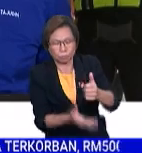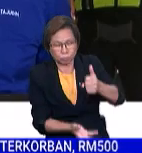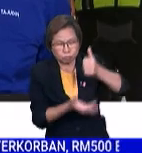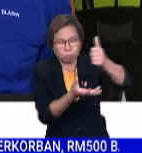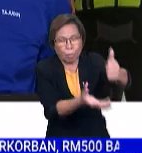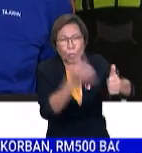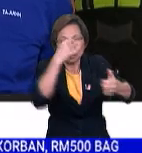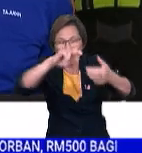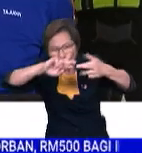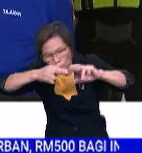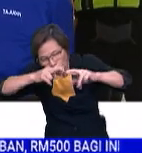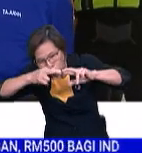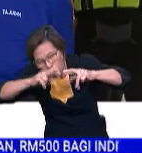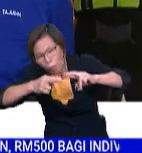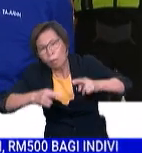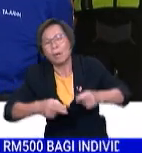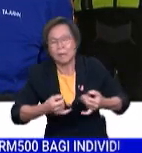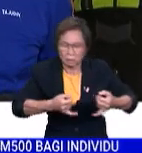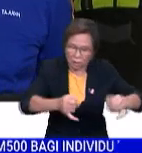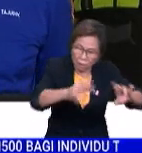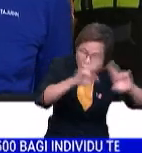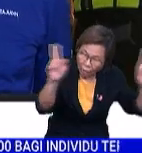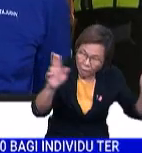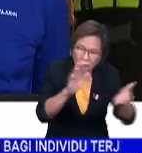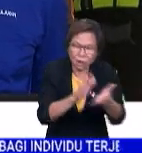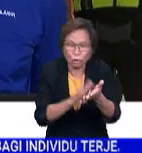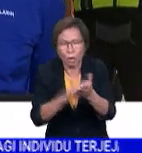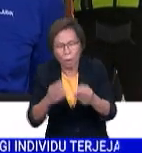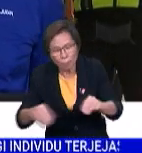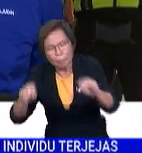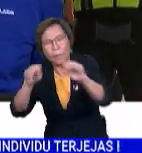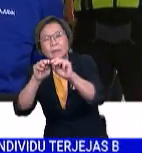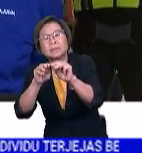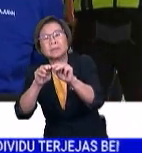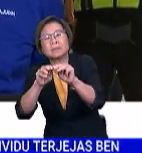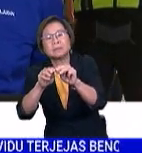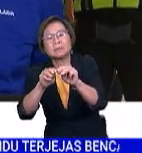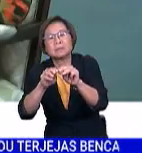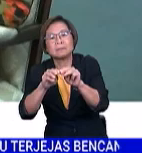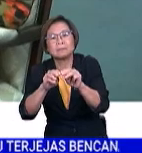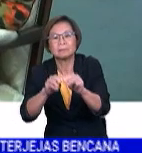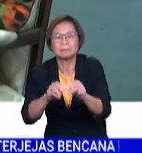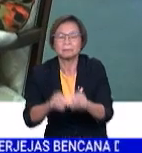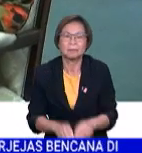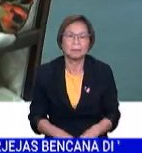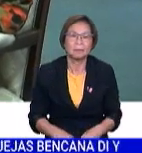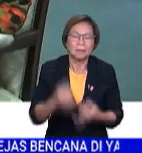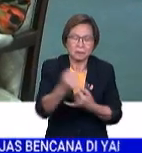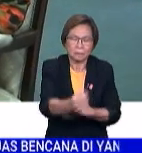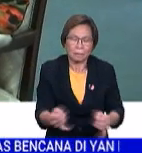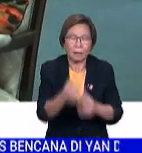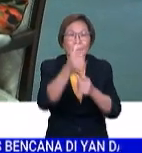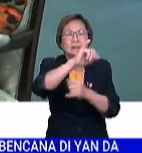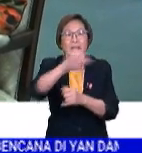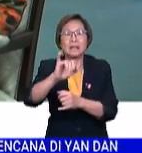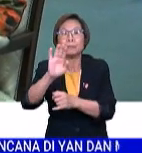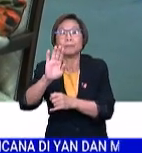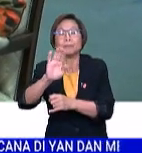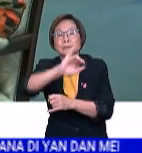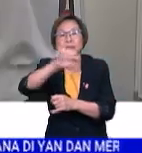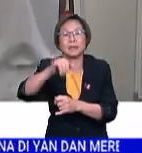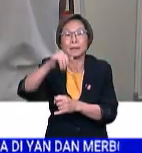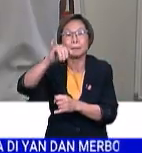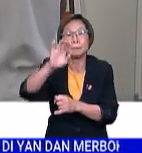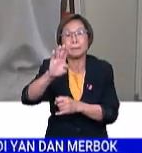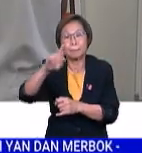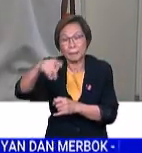membaik pulih infrastruktur dan perkara yang berkaitan seperti yang saya sebutkan. Jabatan Bomba dan Penyelamat Kedah